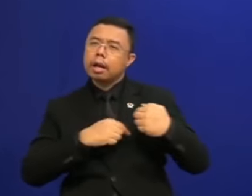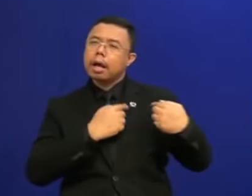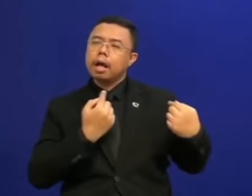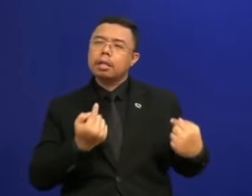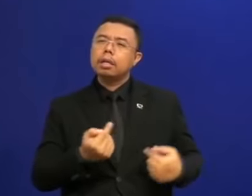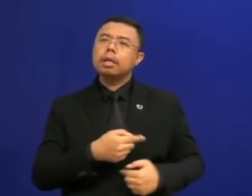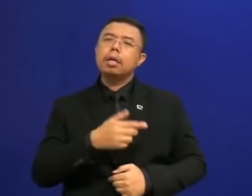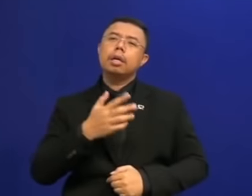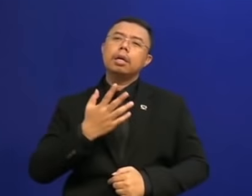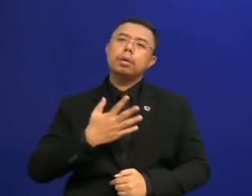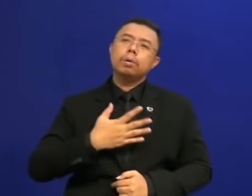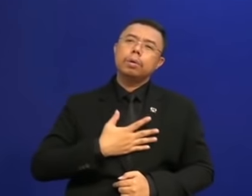hiburkan hatiku.